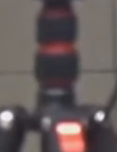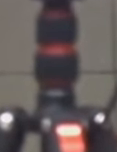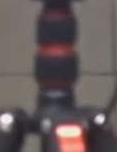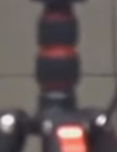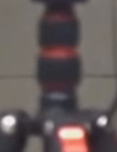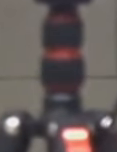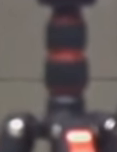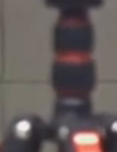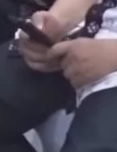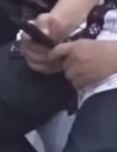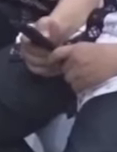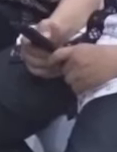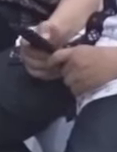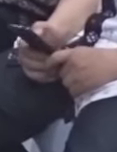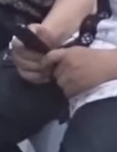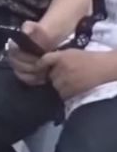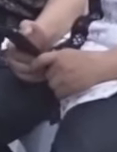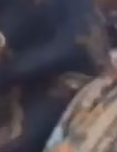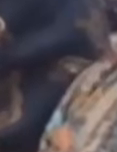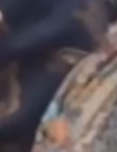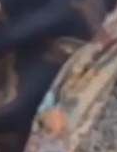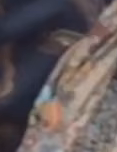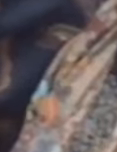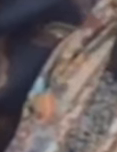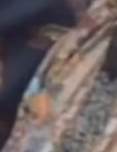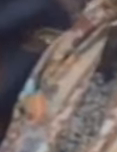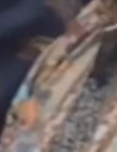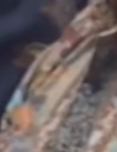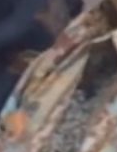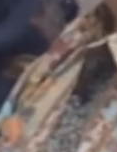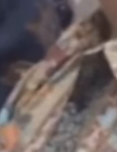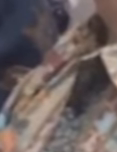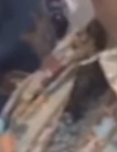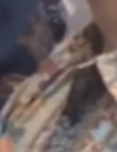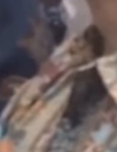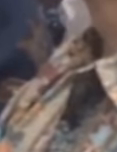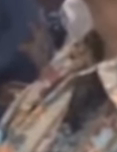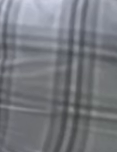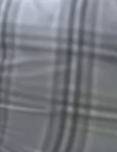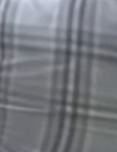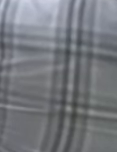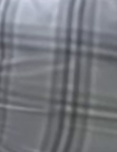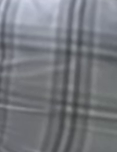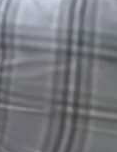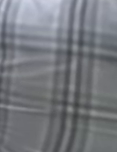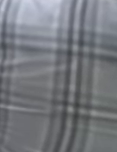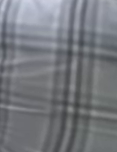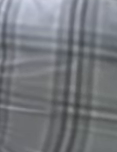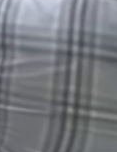peserta deklarasi meminta pemimpin negara menguatkan kembali demokrasi mendukung Pilpres yang jujur adil dan damai serta menjunjung hak asasi